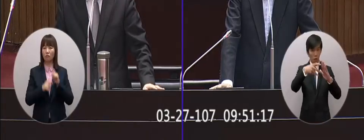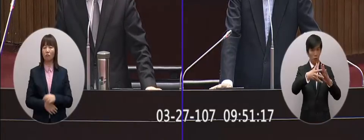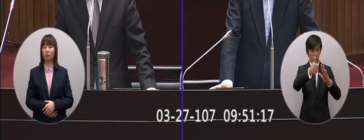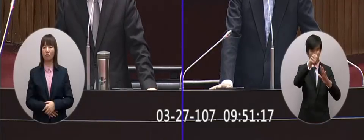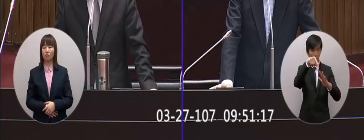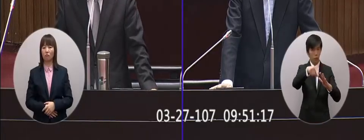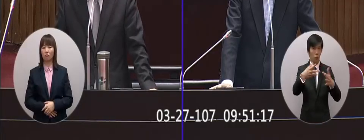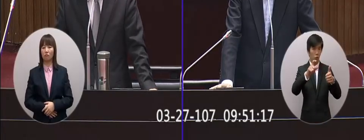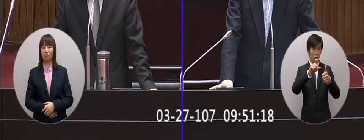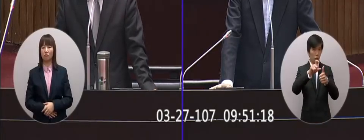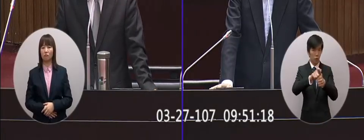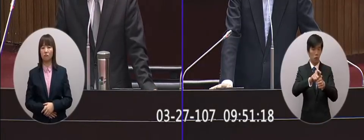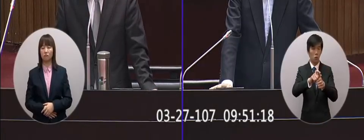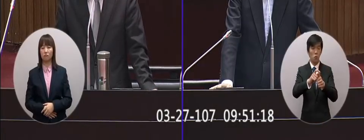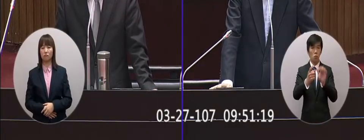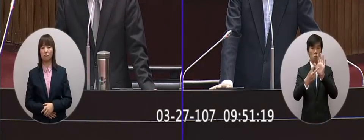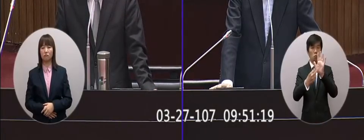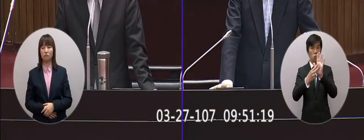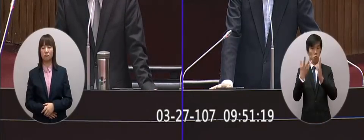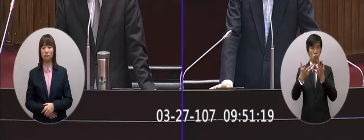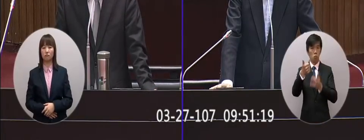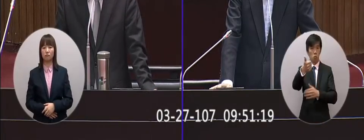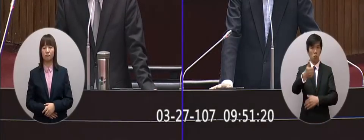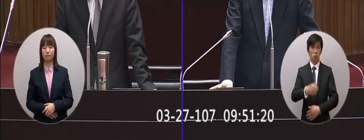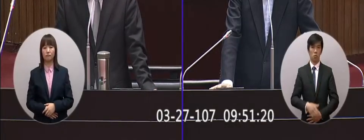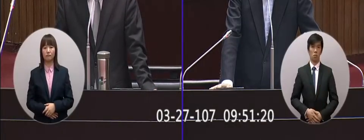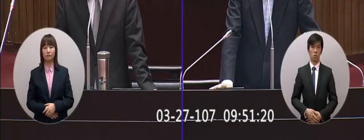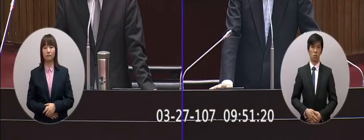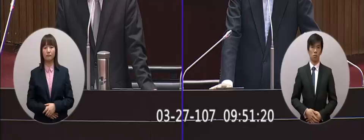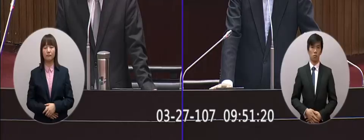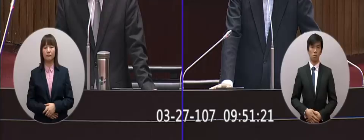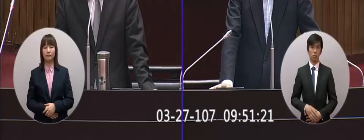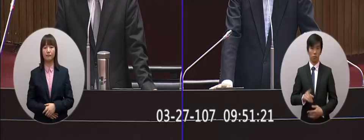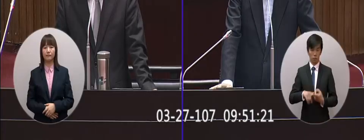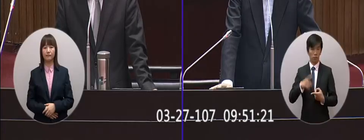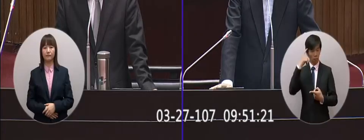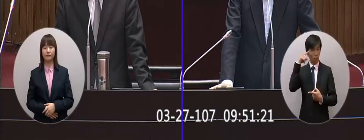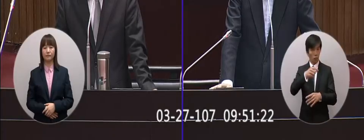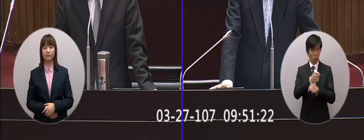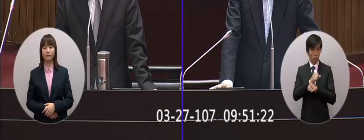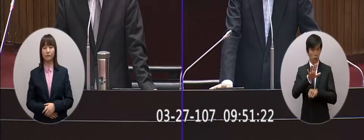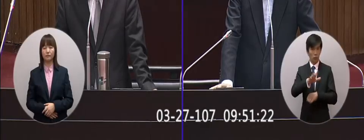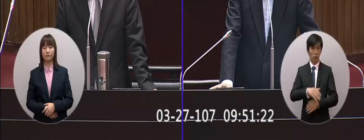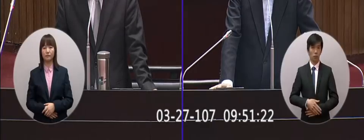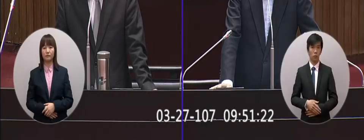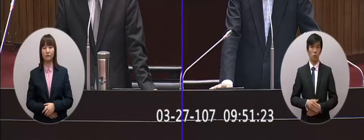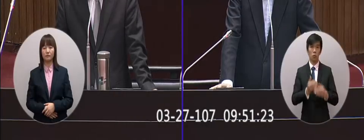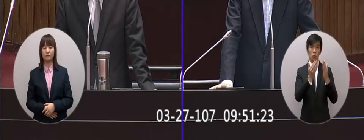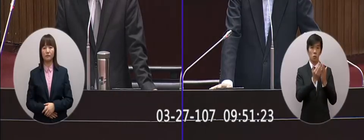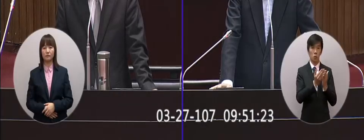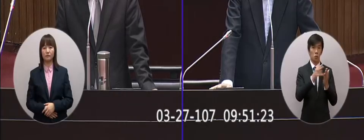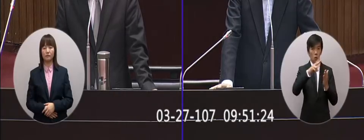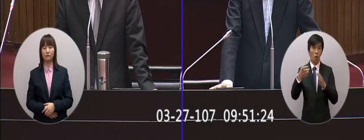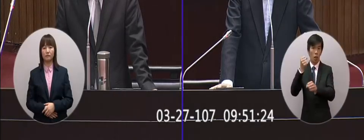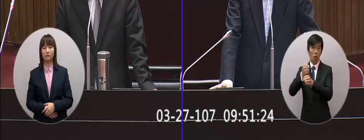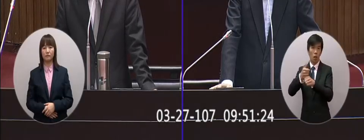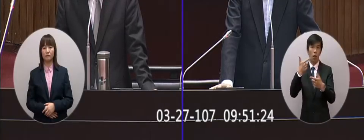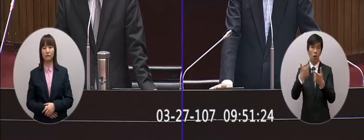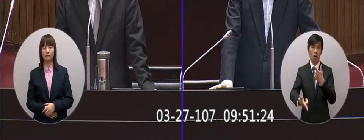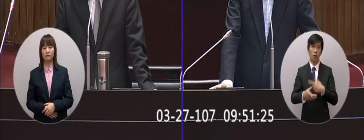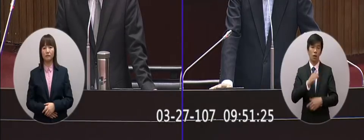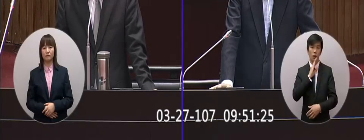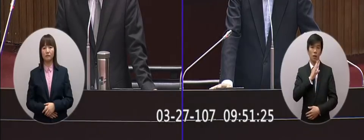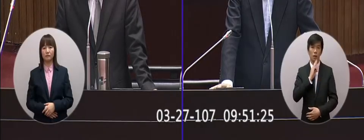我想院长哈，你把问题点出来了啊，代表你很这个您注意到了这个学用的落差，从李远哲去除